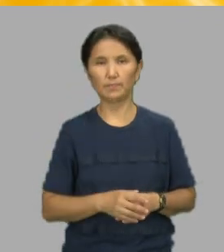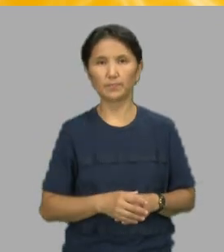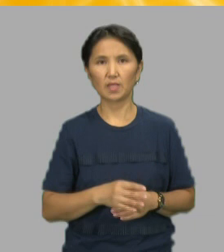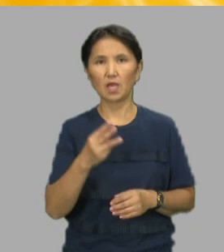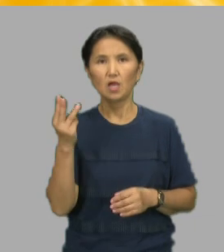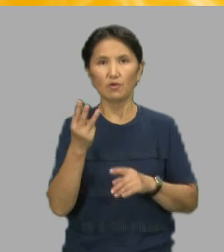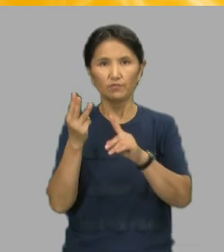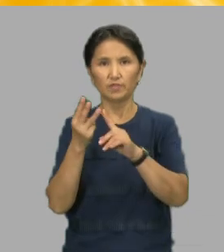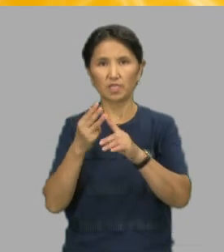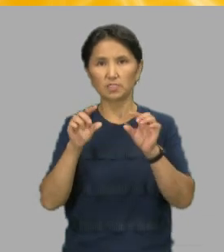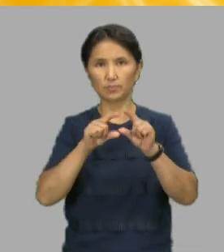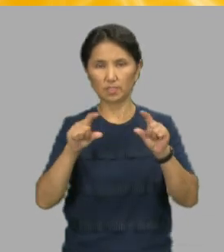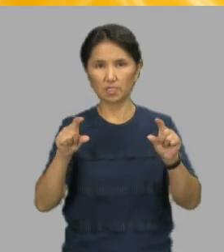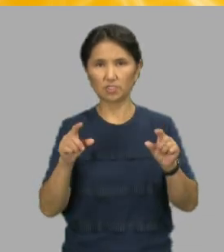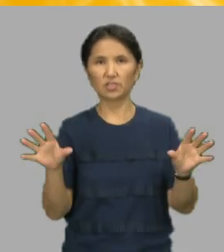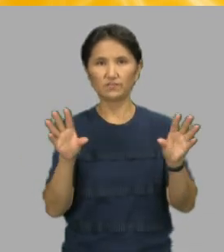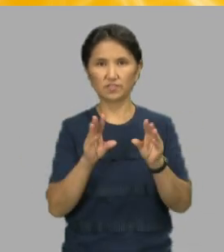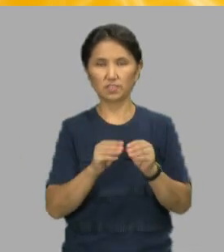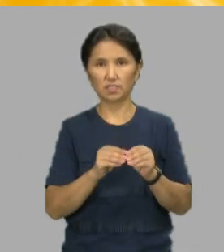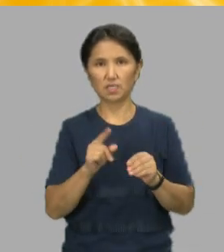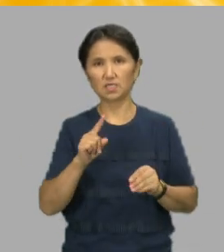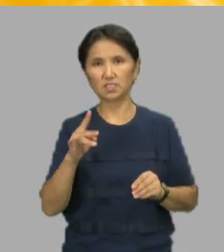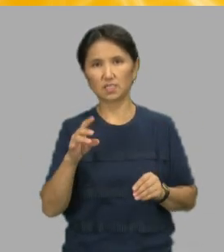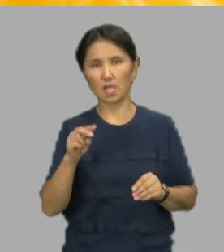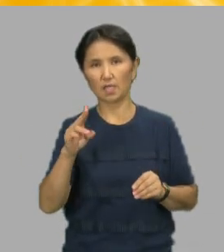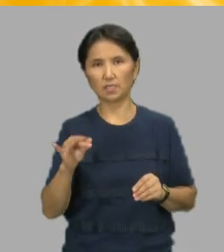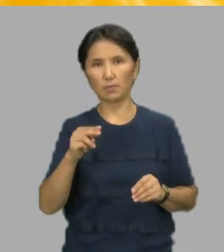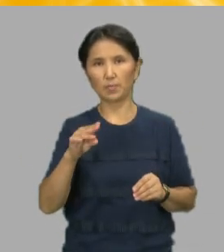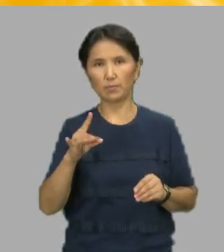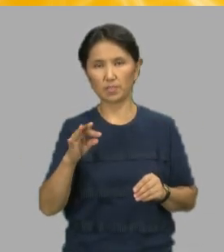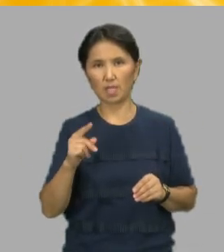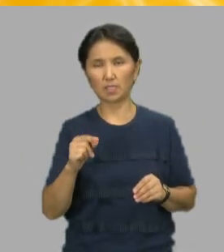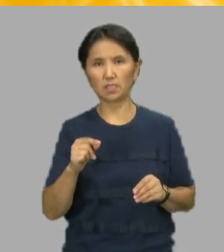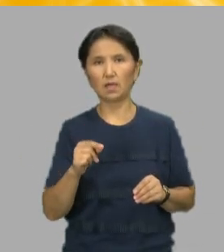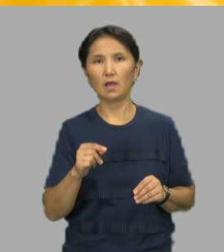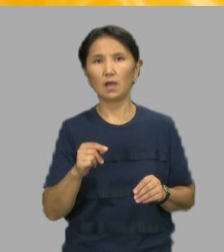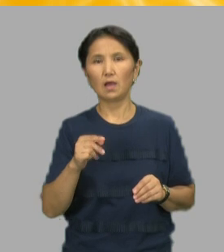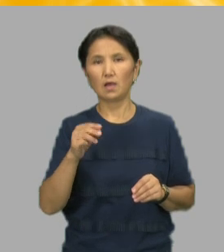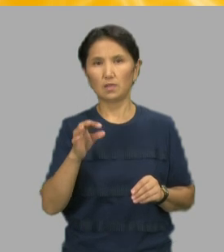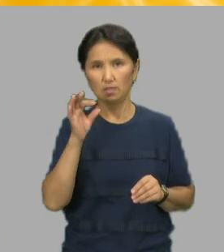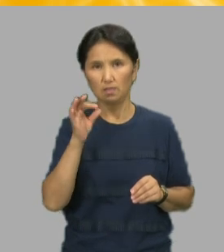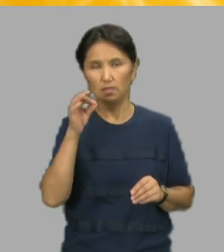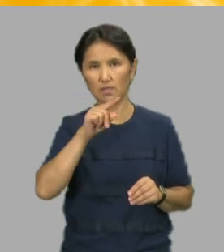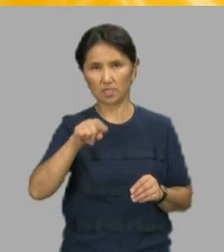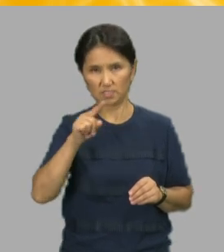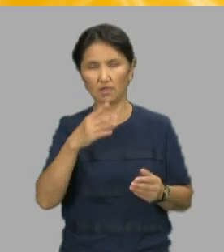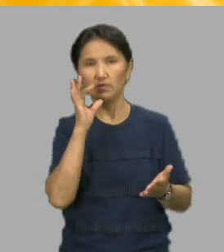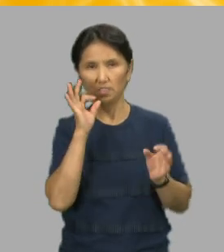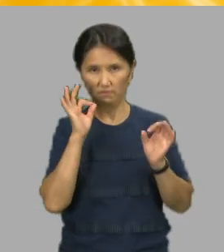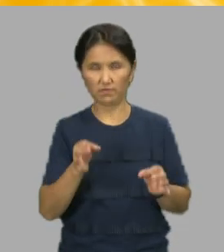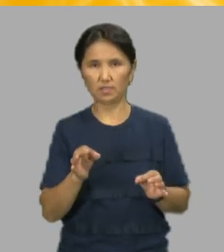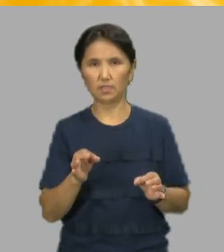забыла. В третьем предложении все знаки препинания расставлены